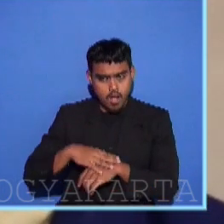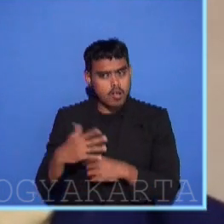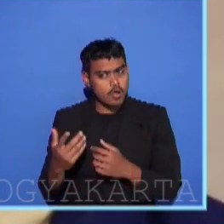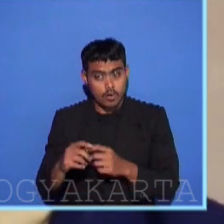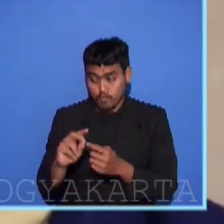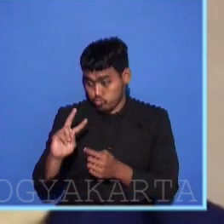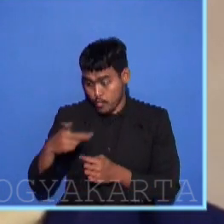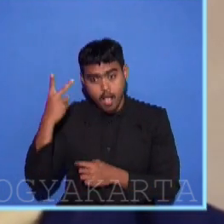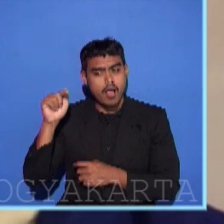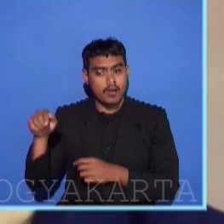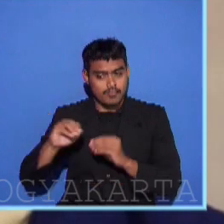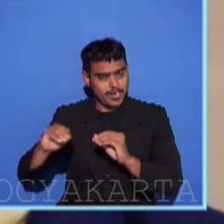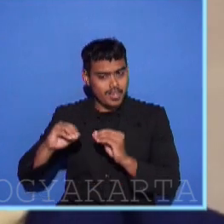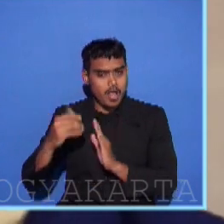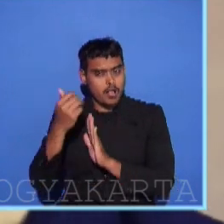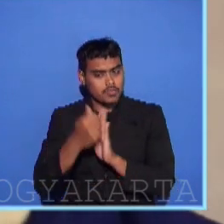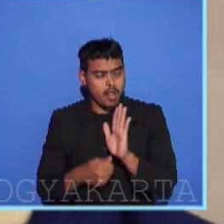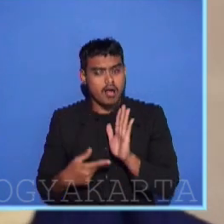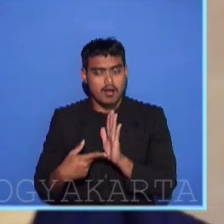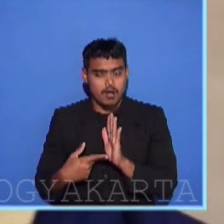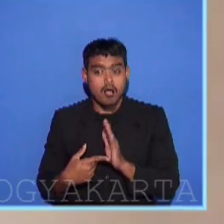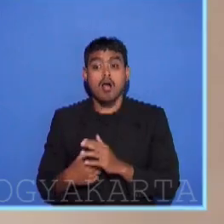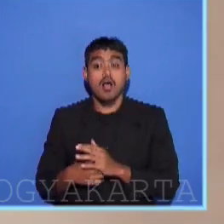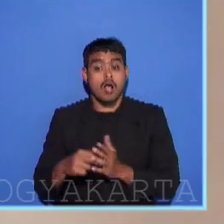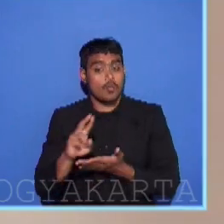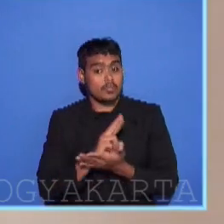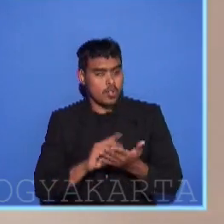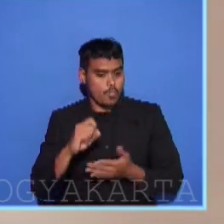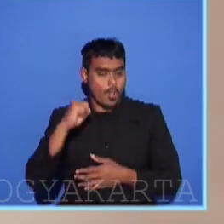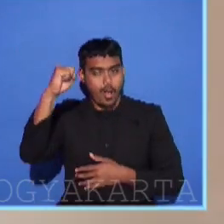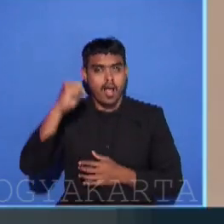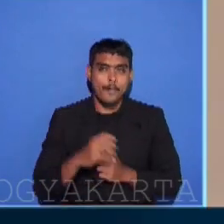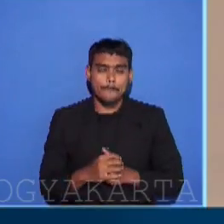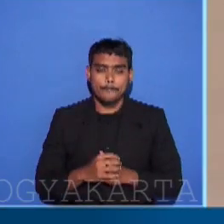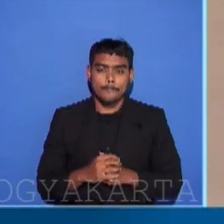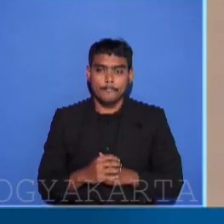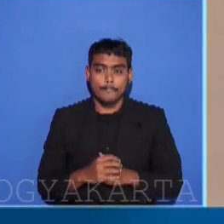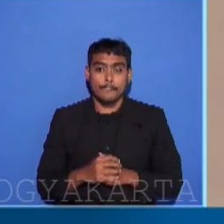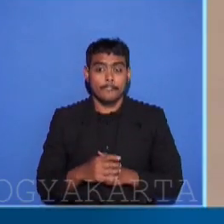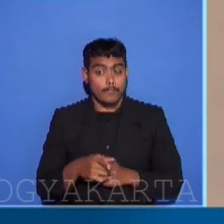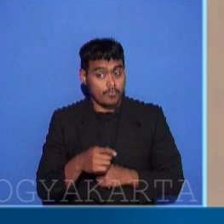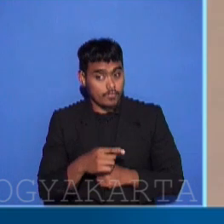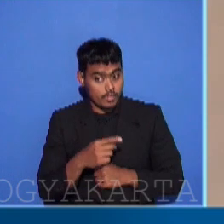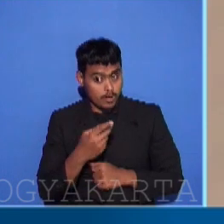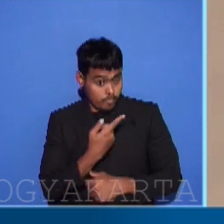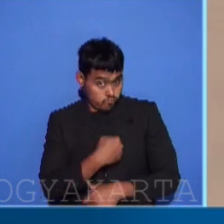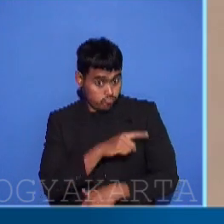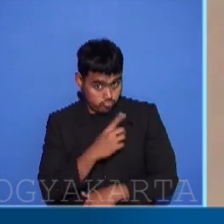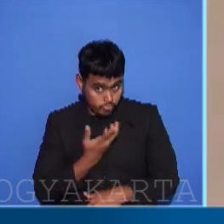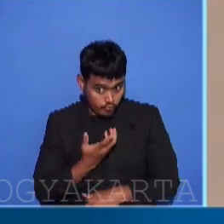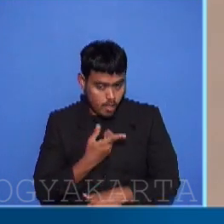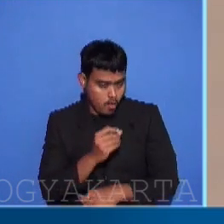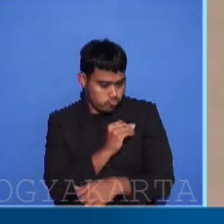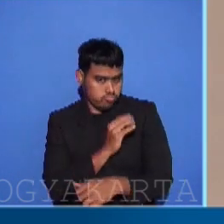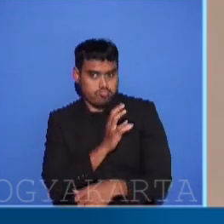pendidikan lewat kebijakan yang namanya kampus merdeka dan Merdeka belajar akan melakukan capacity building dengan kegiatan rafting di